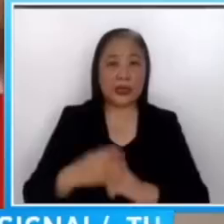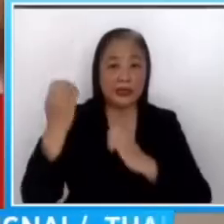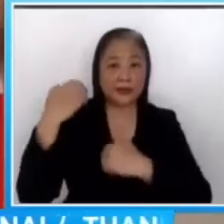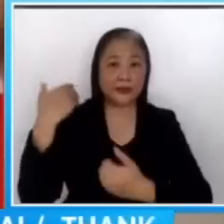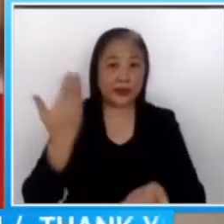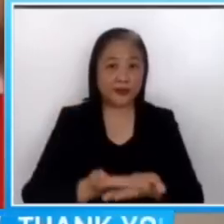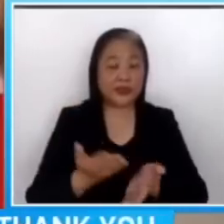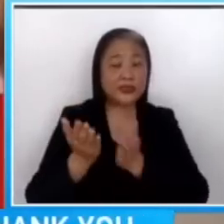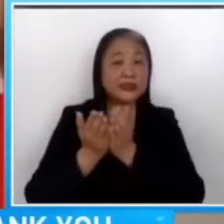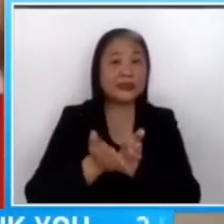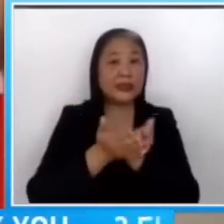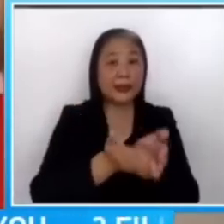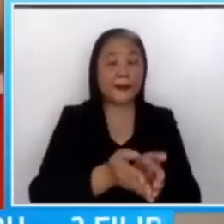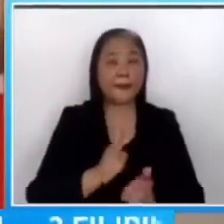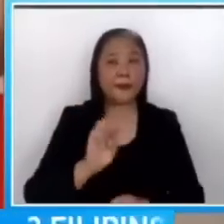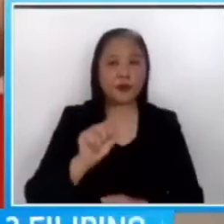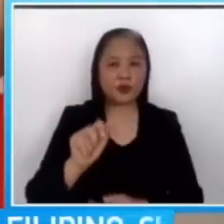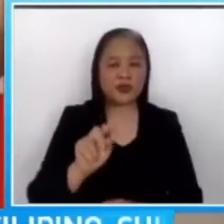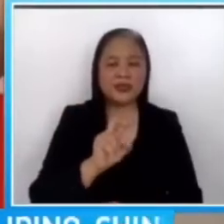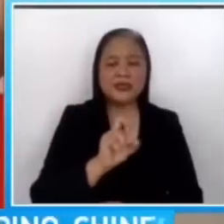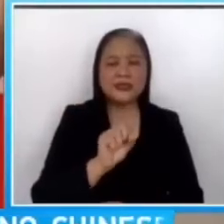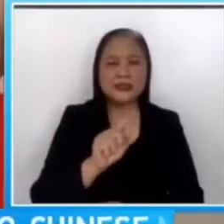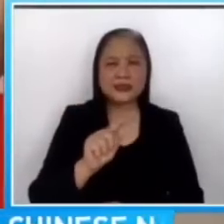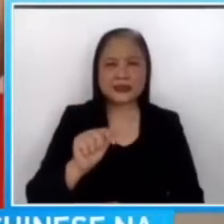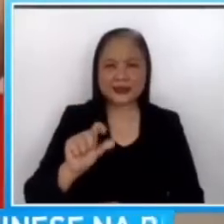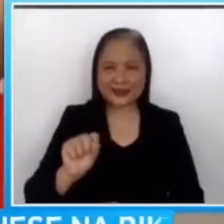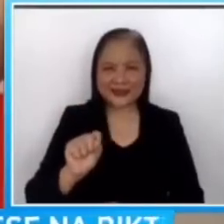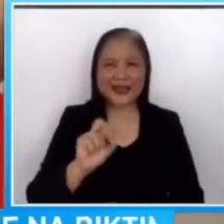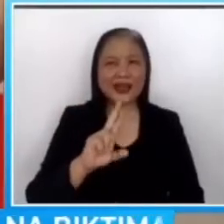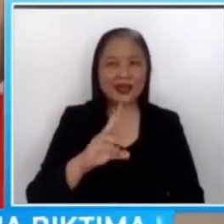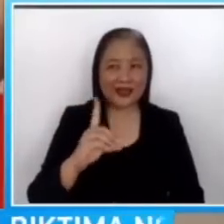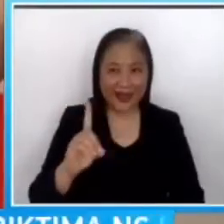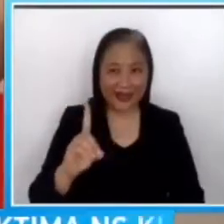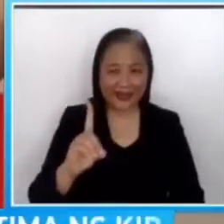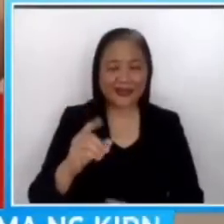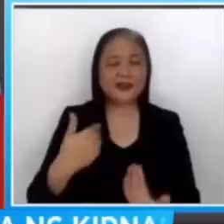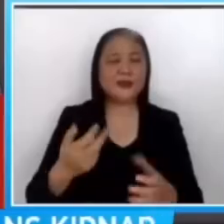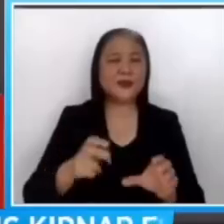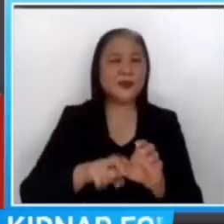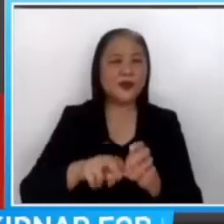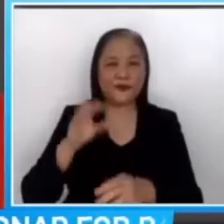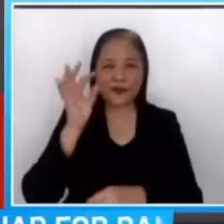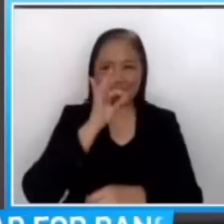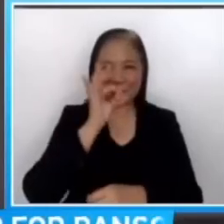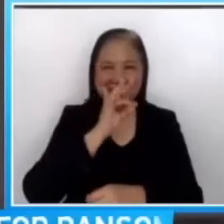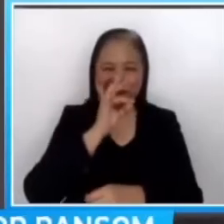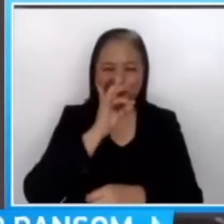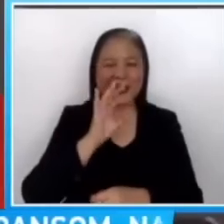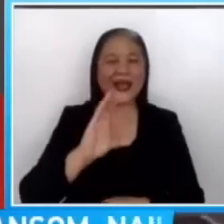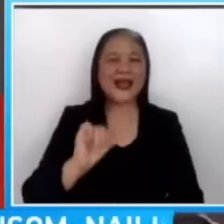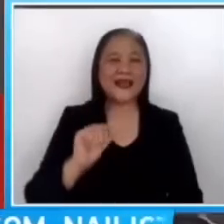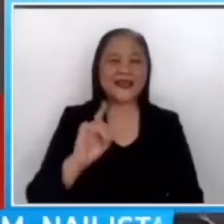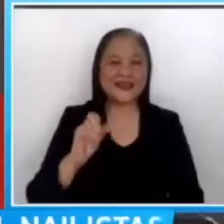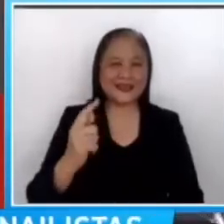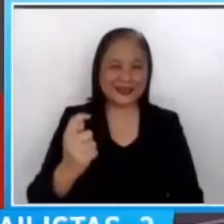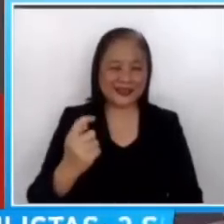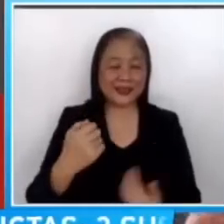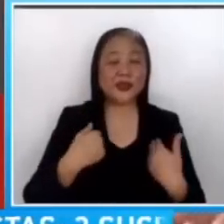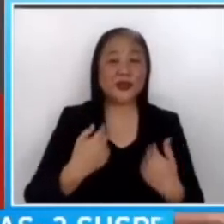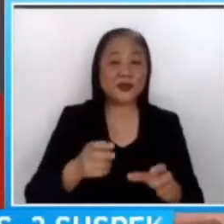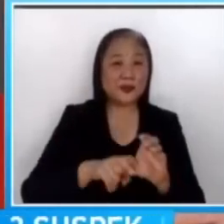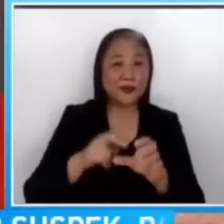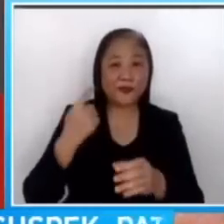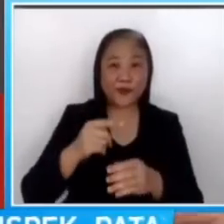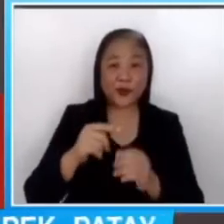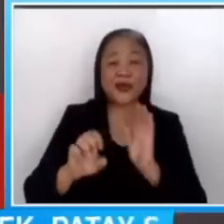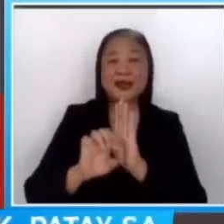na Statsrad Lemkul Lulan ang mga Filipino cadet. Bahagi raw ito ng kanilang expedition sa buong mundo kung